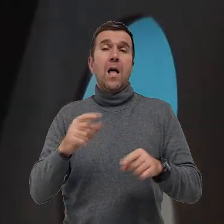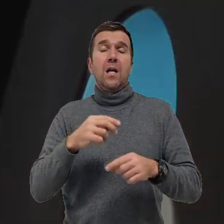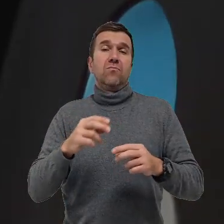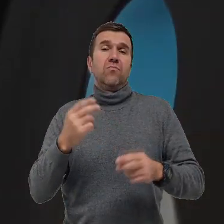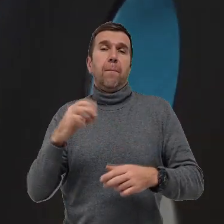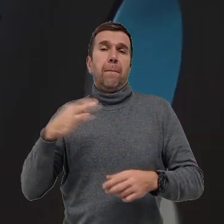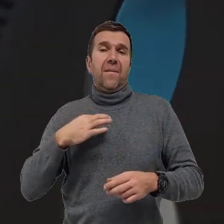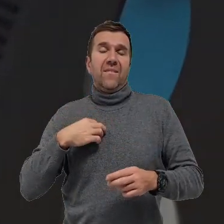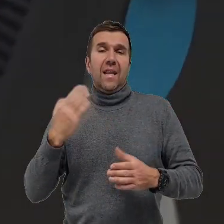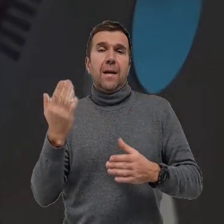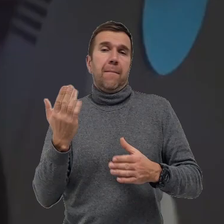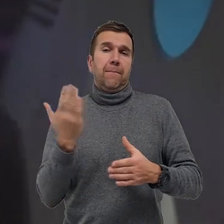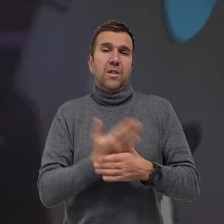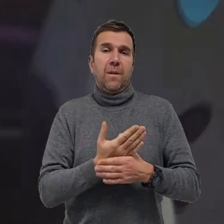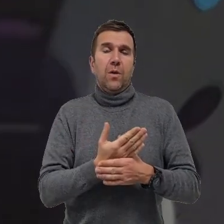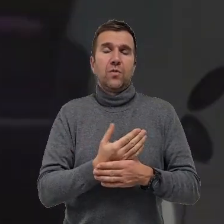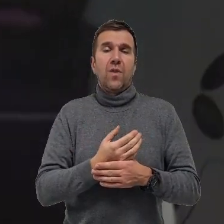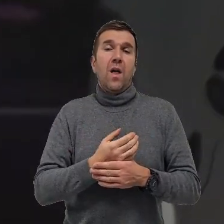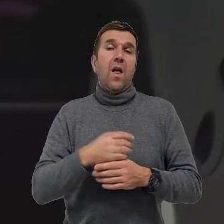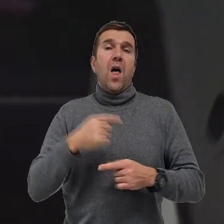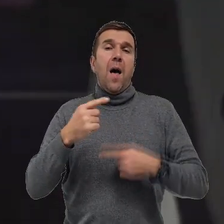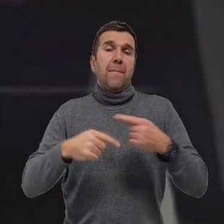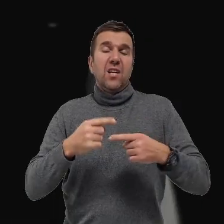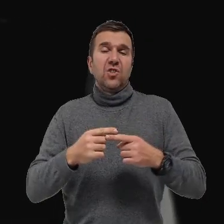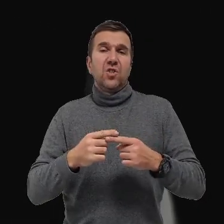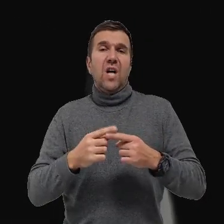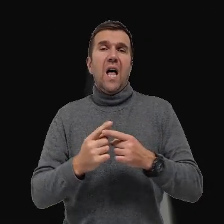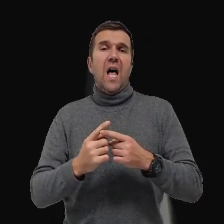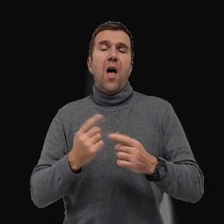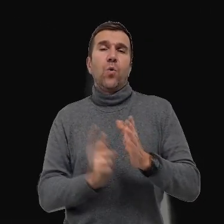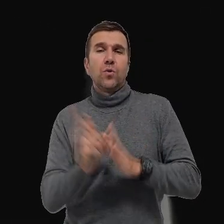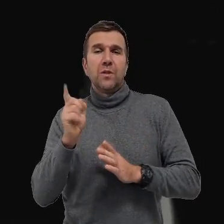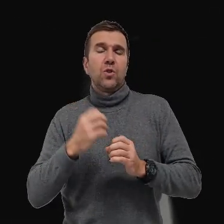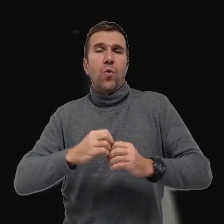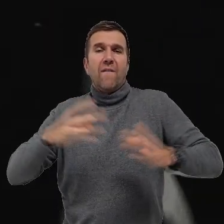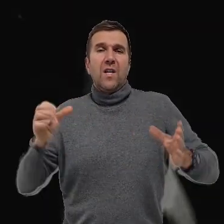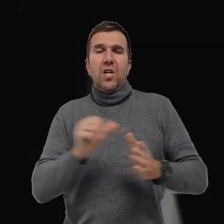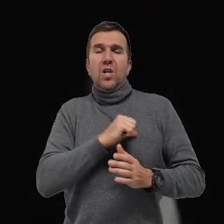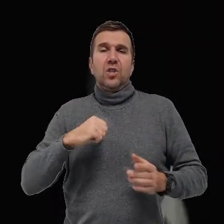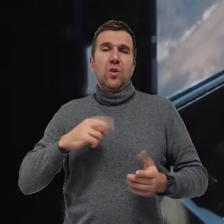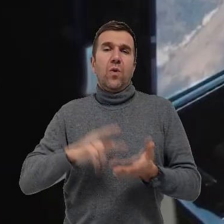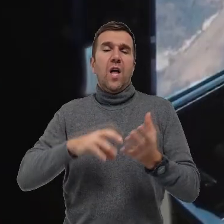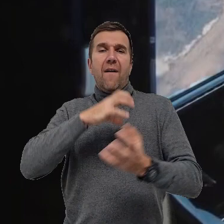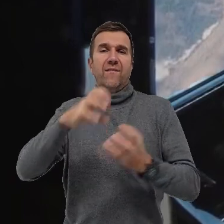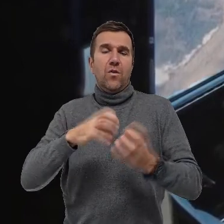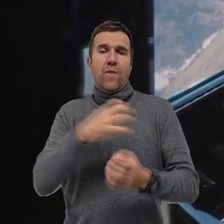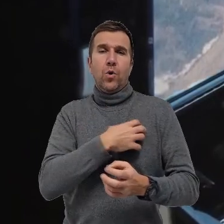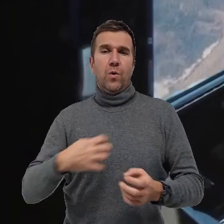przedsiębiorstw. Branża kosmiczna stała się jedną z najbardziej dynamicznie rozwijających się gałęzi światowej